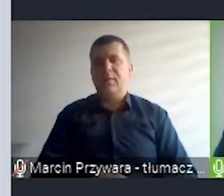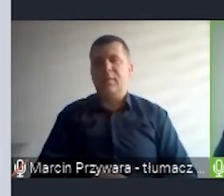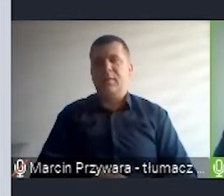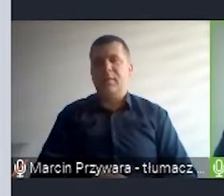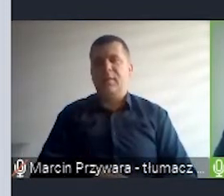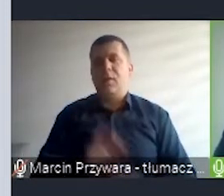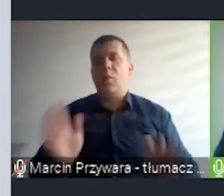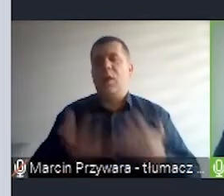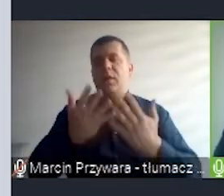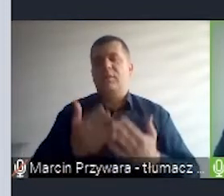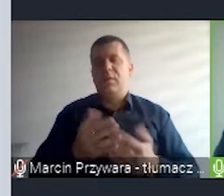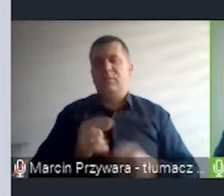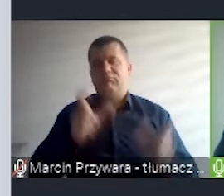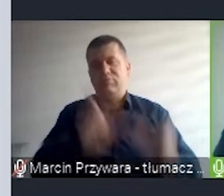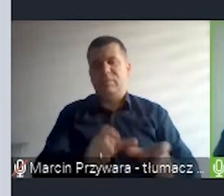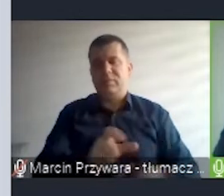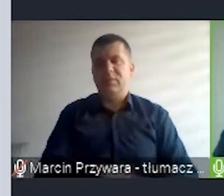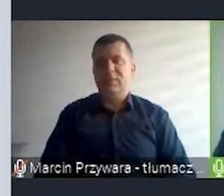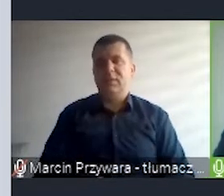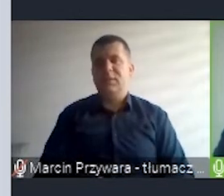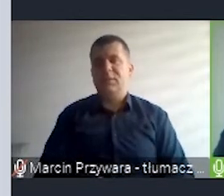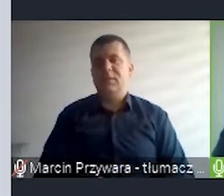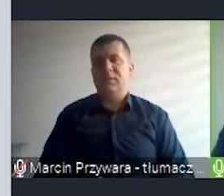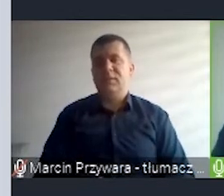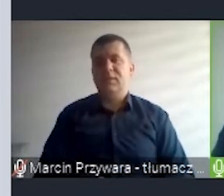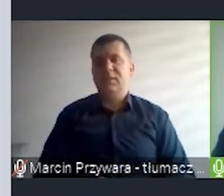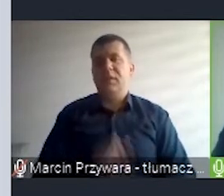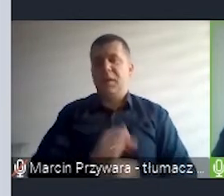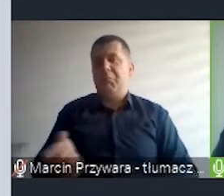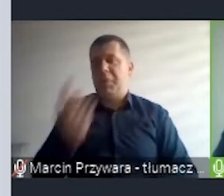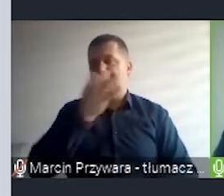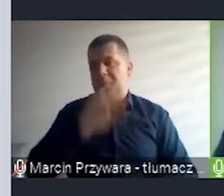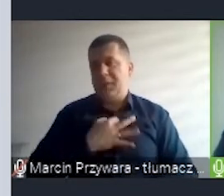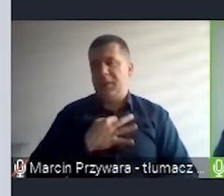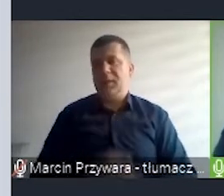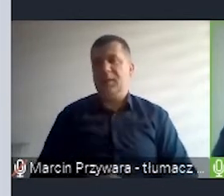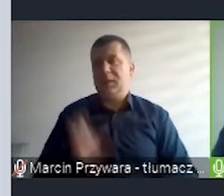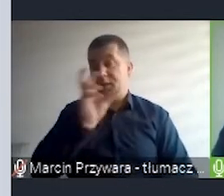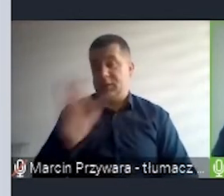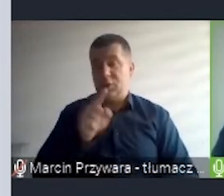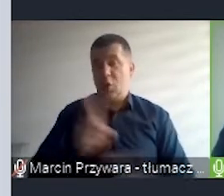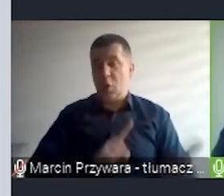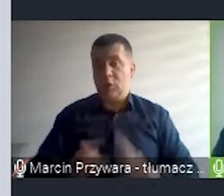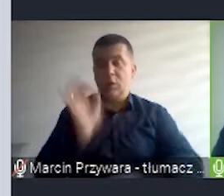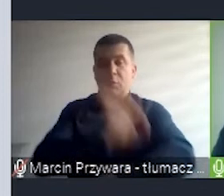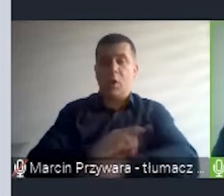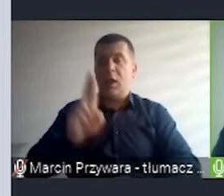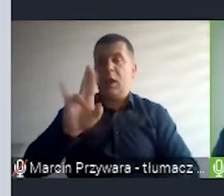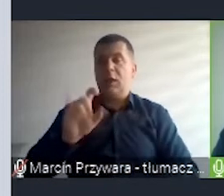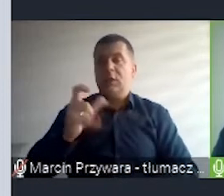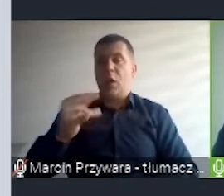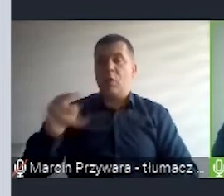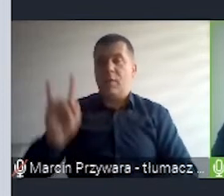więc łatwo można to było zidentyfikować. Pojawiło się pytanie, czy to oznacza, że przy projektach